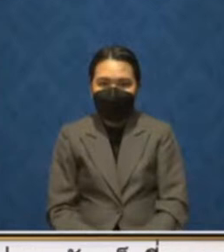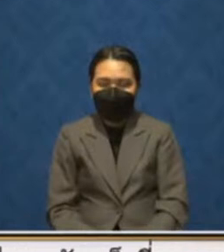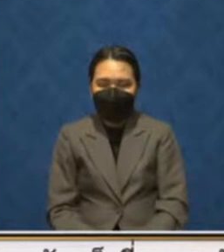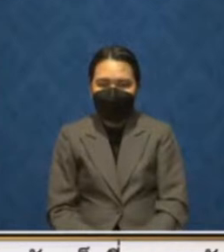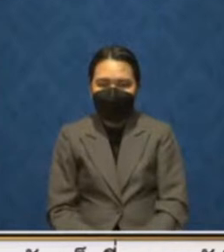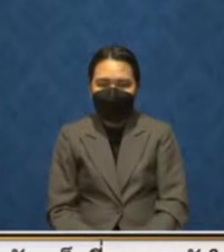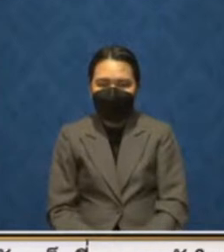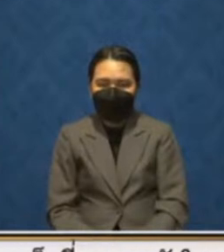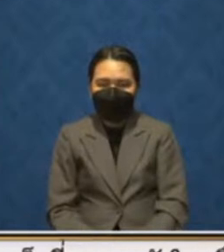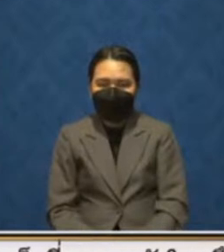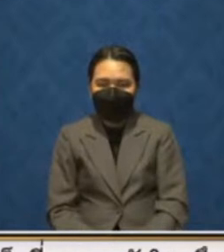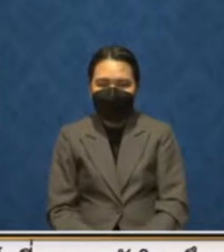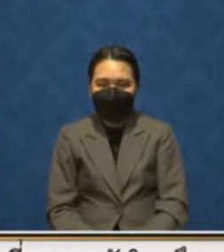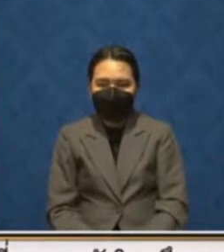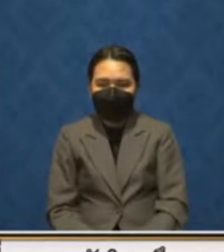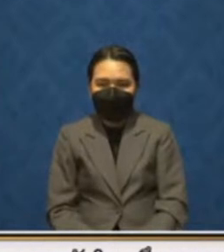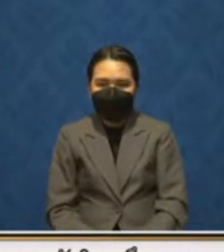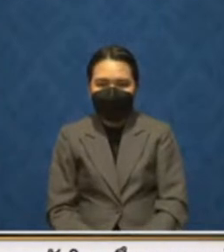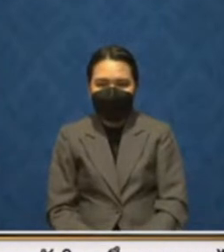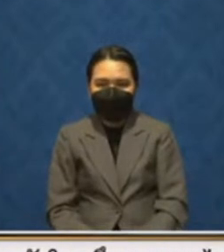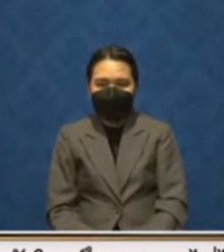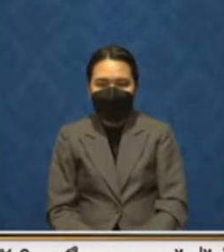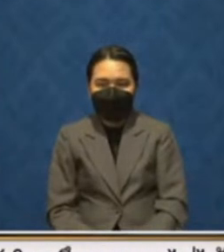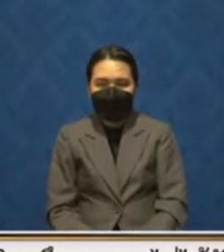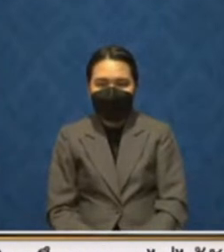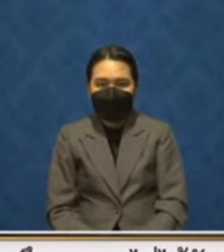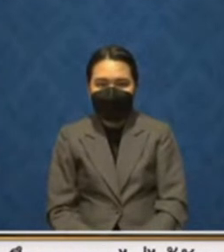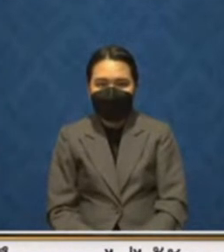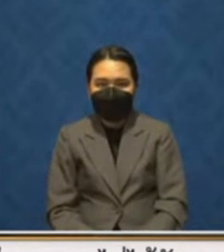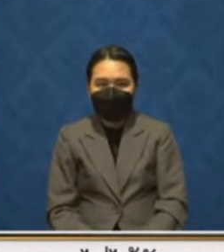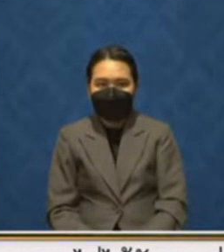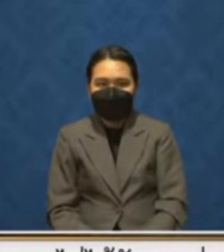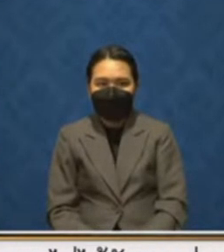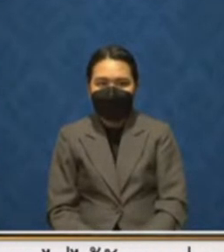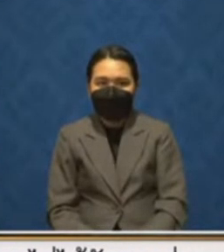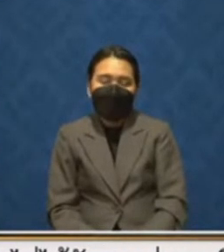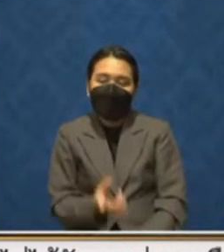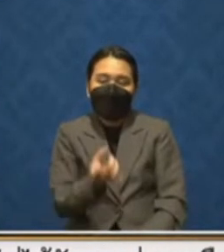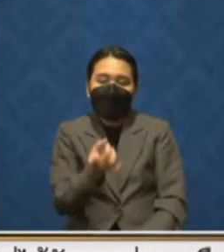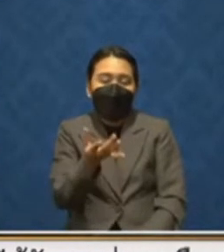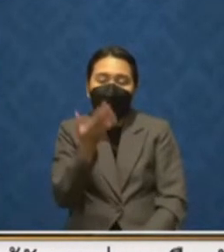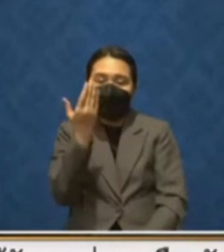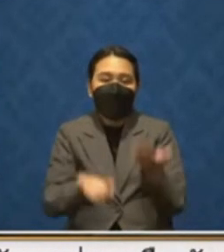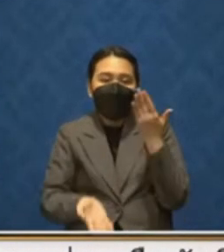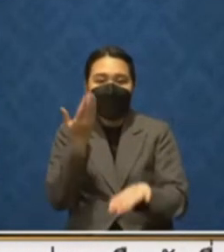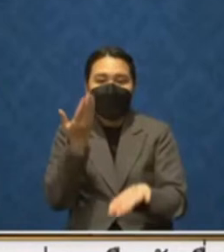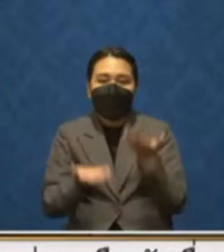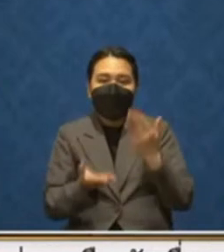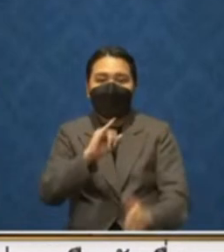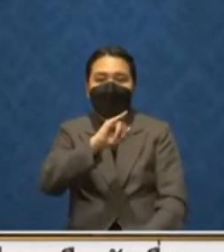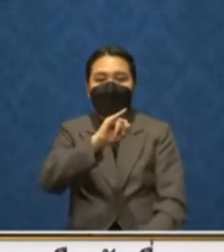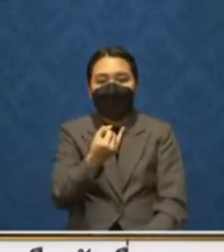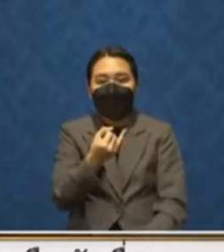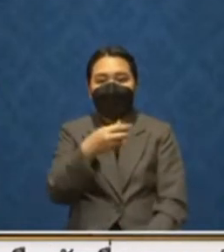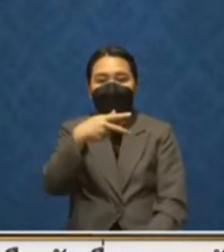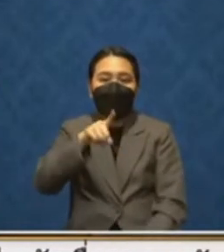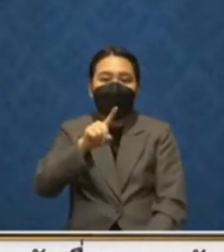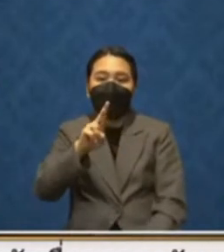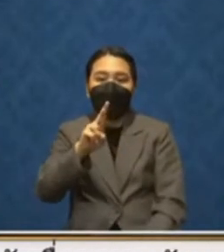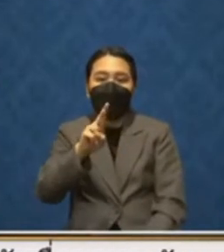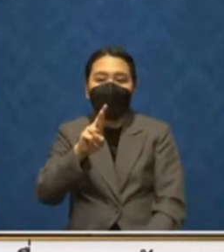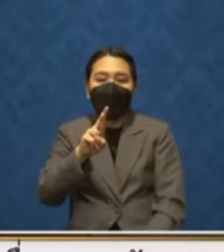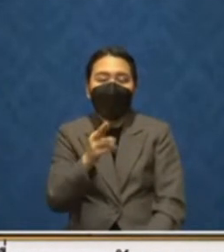แยกนะจากค่ะอ่าจะเป็นอะไรก็ได้นะครับจปรที่ไปได้เดือนเป็น